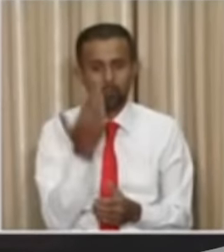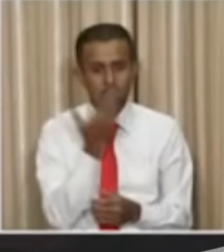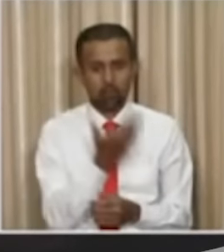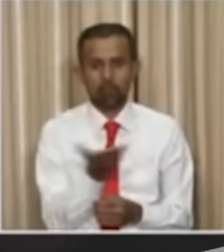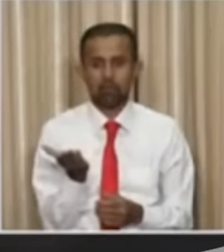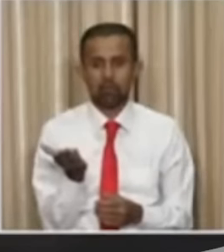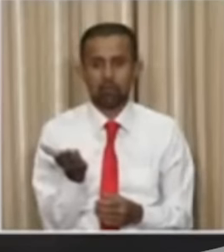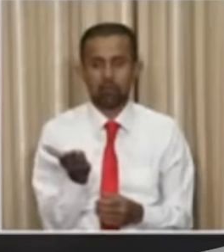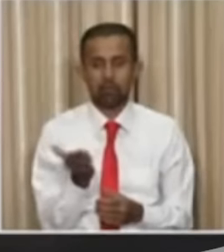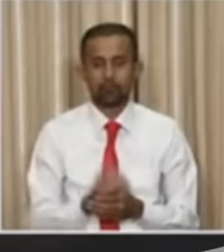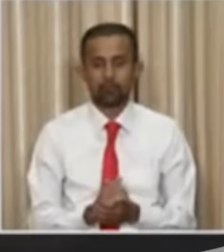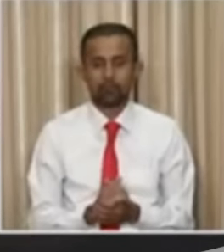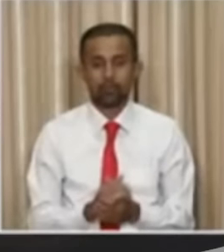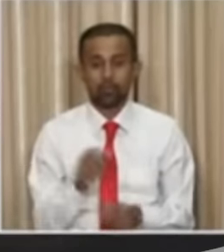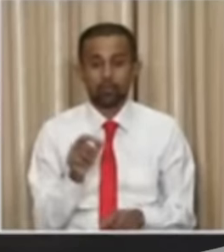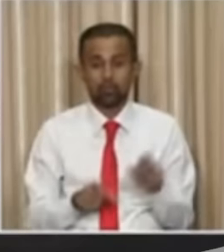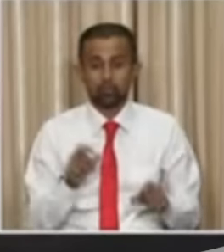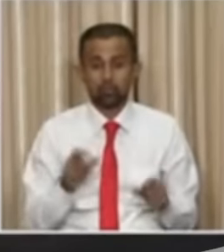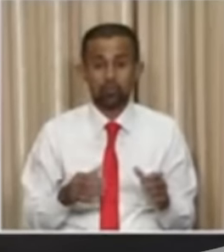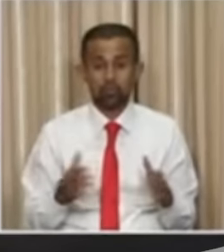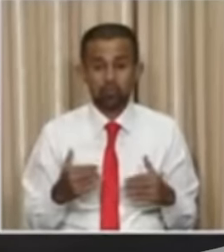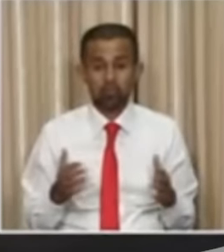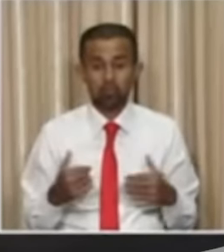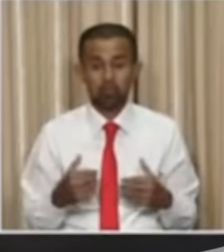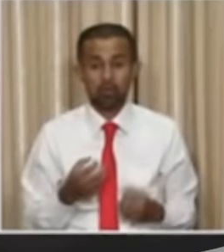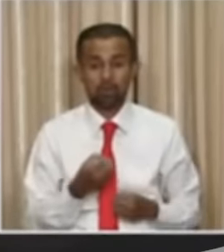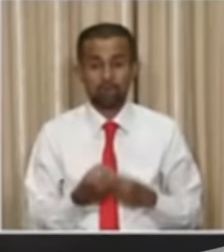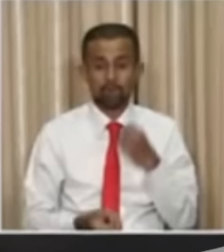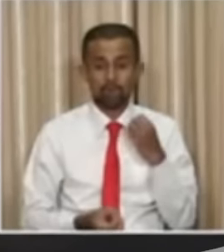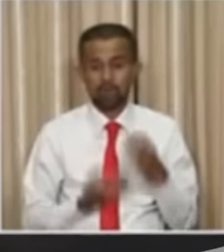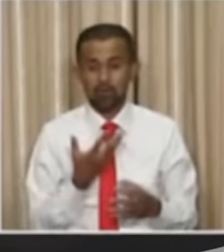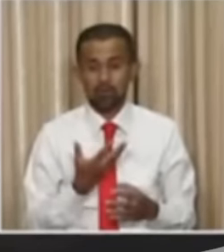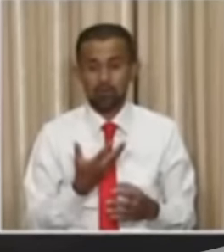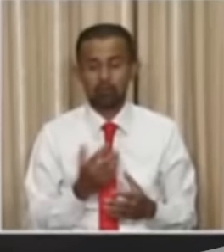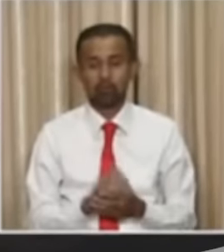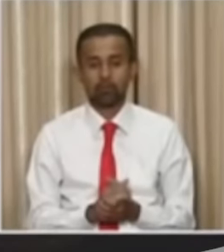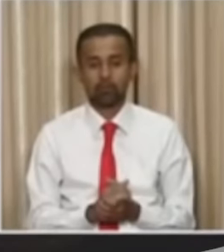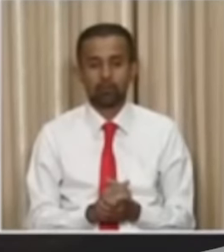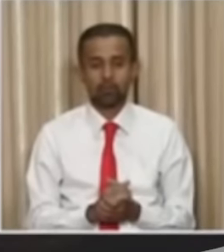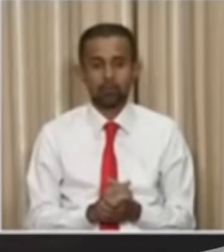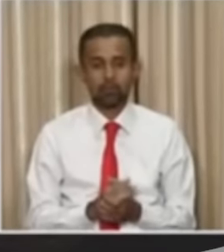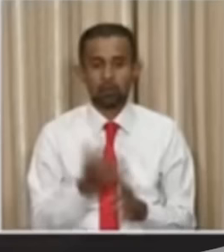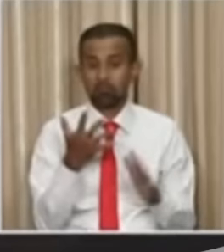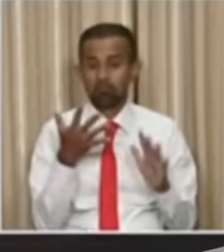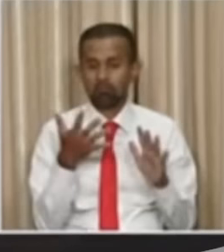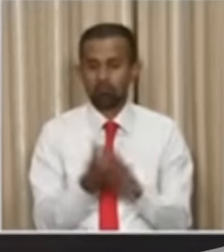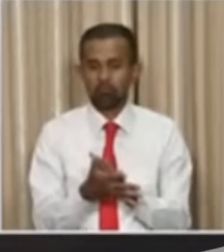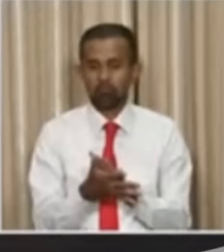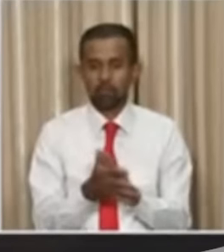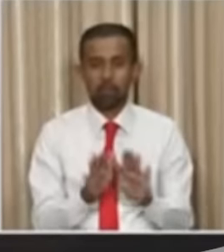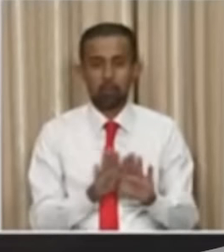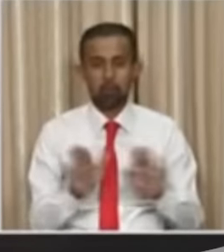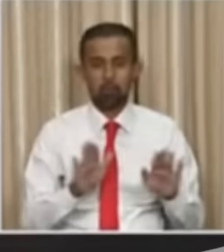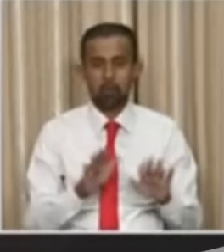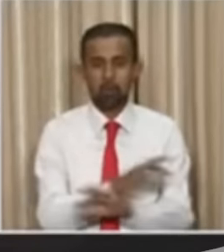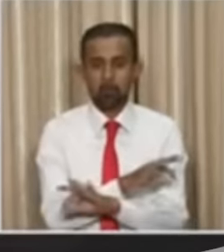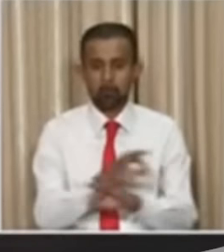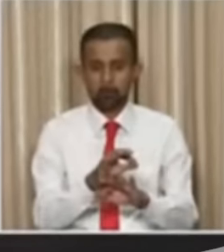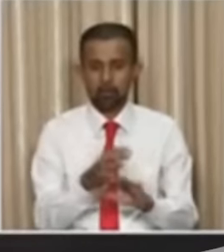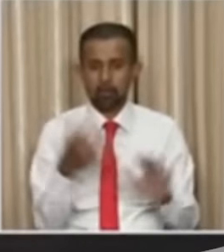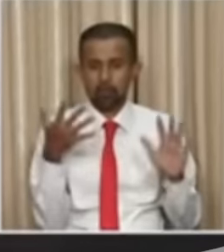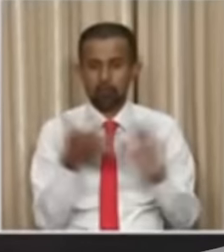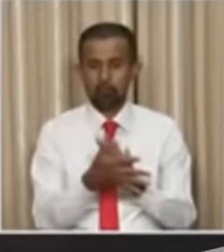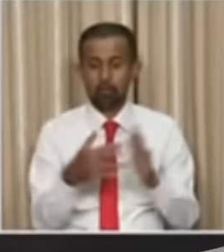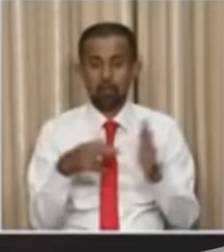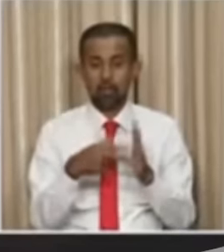ඒක දකින්නකොට ජනතාවට තවත් කේන්තියක් ඇති වෙනවා. ඒ නිසා මේ වැරදි පාලන ක්‍රමය, මේ වැරදි